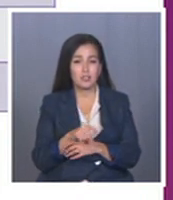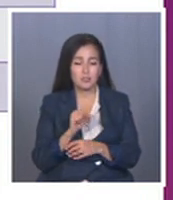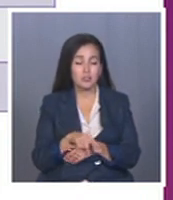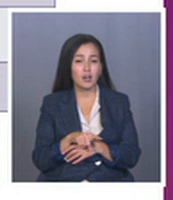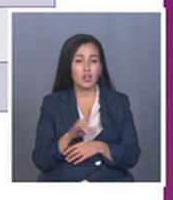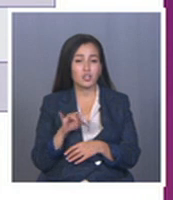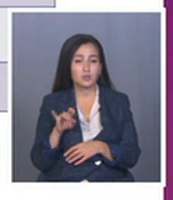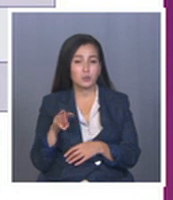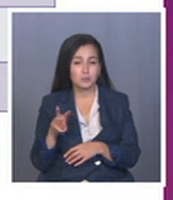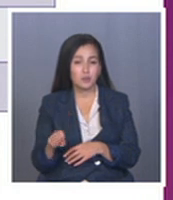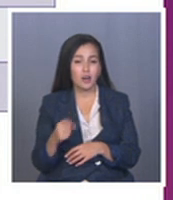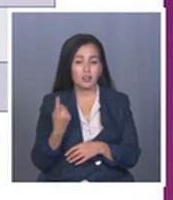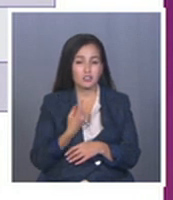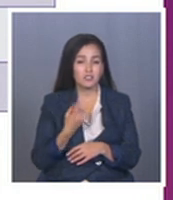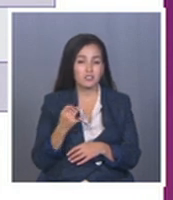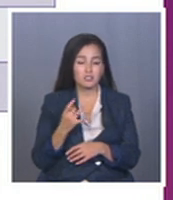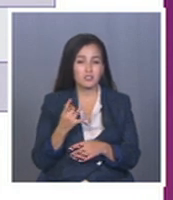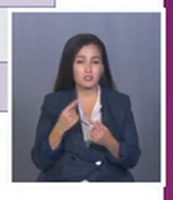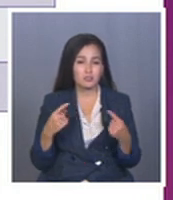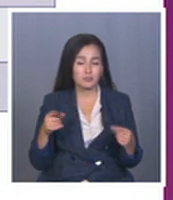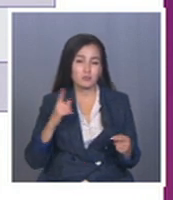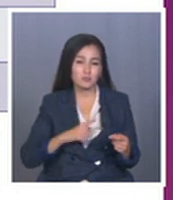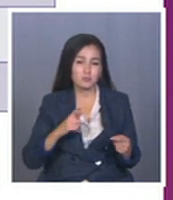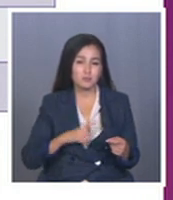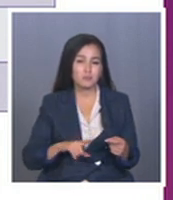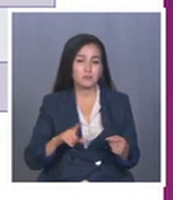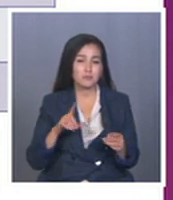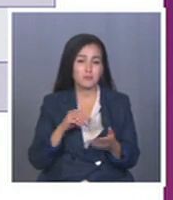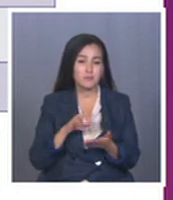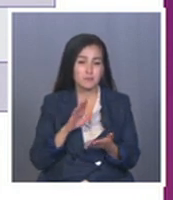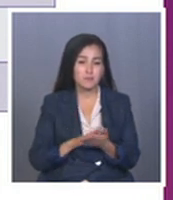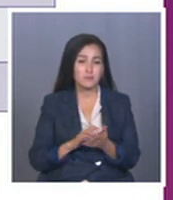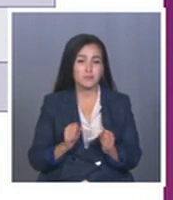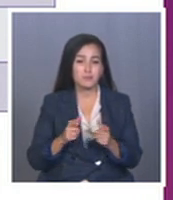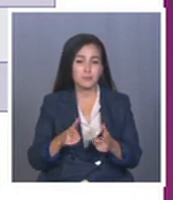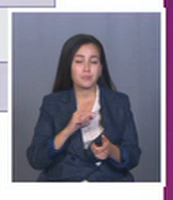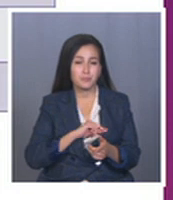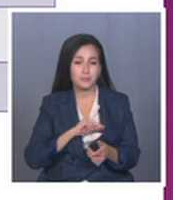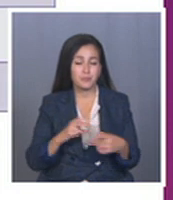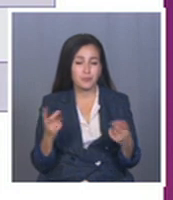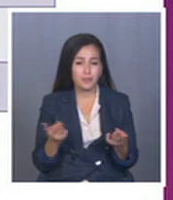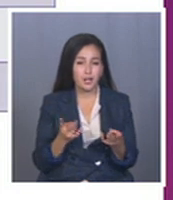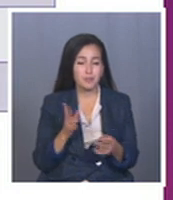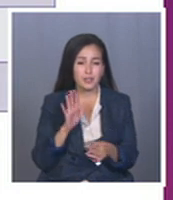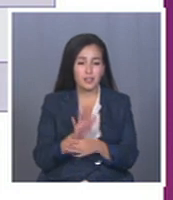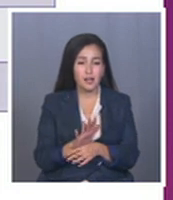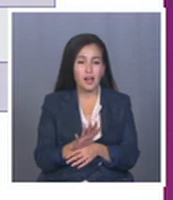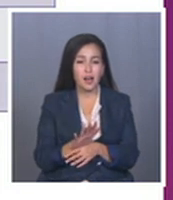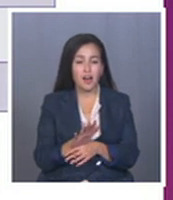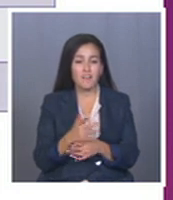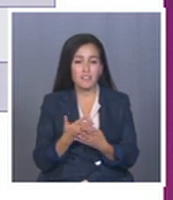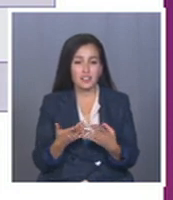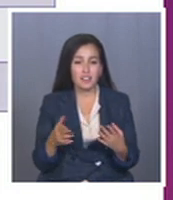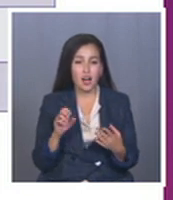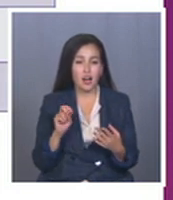Резюме – один из видов характеристики, составляемый при поступлении на работу. Приказ – вид правового